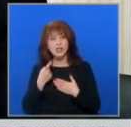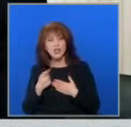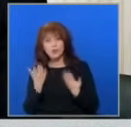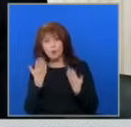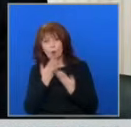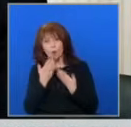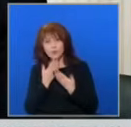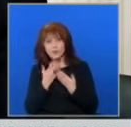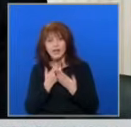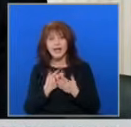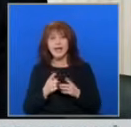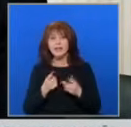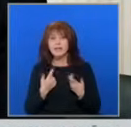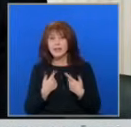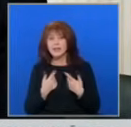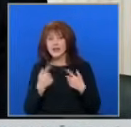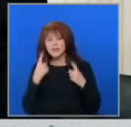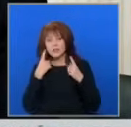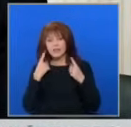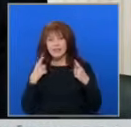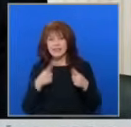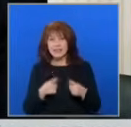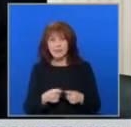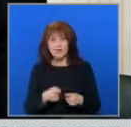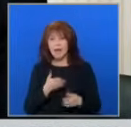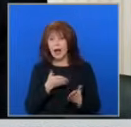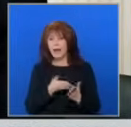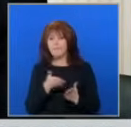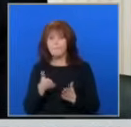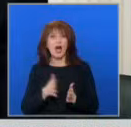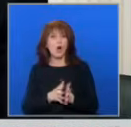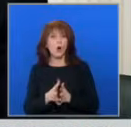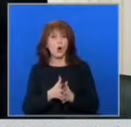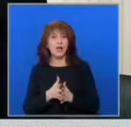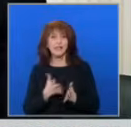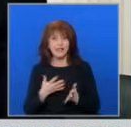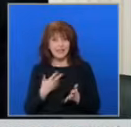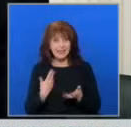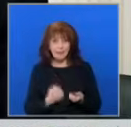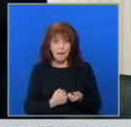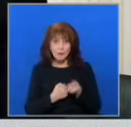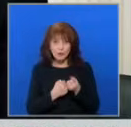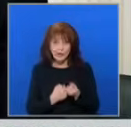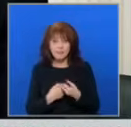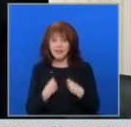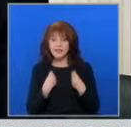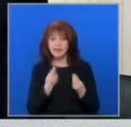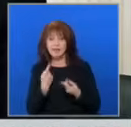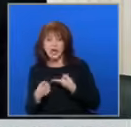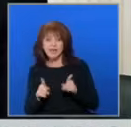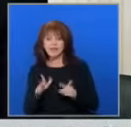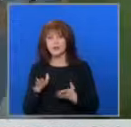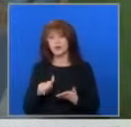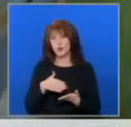обучение. Тоест, стремежът ни е именно към тези хора, които наистина имат подкрепа, да предоставяме разнообразни услуги